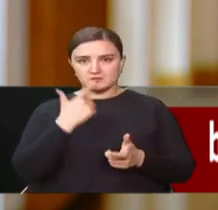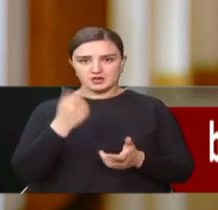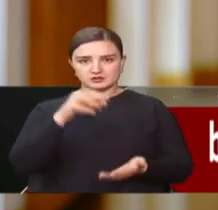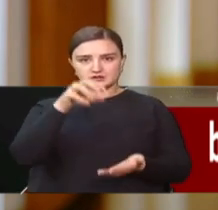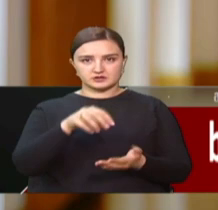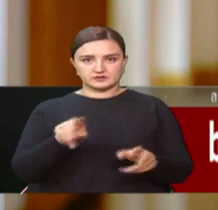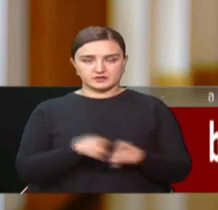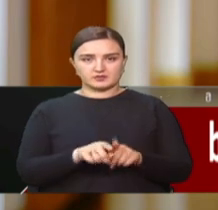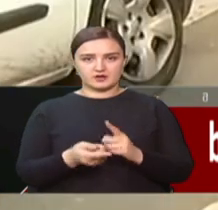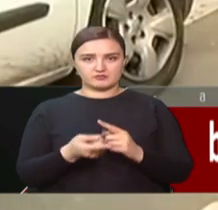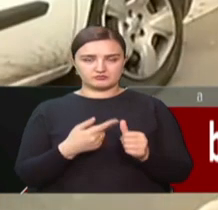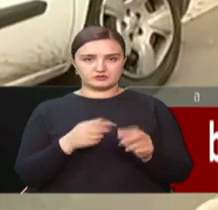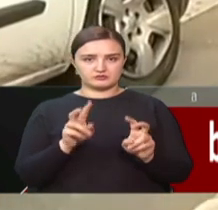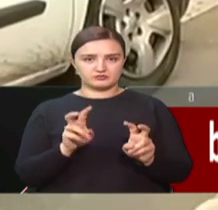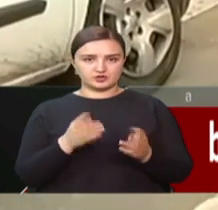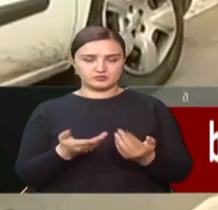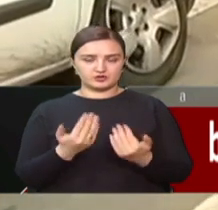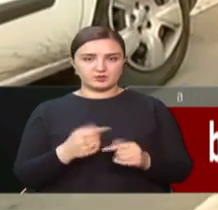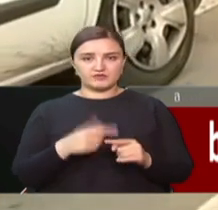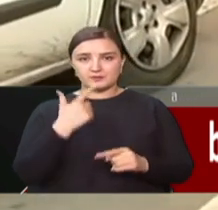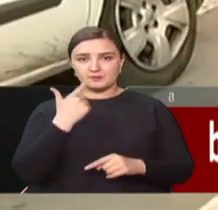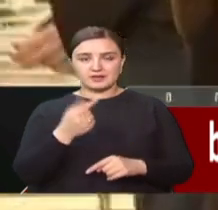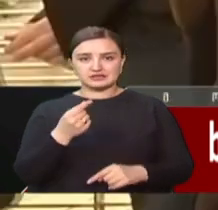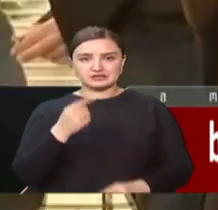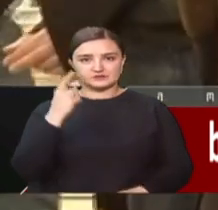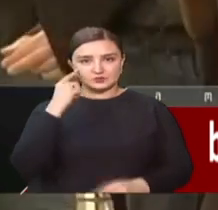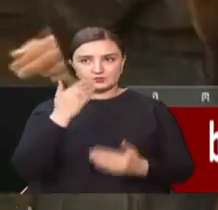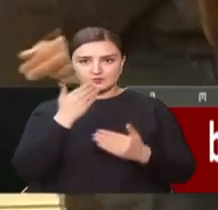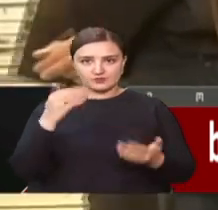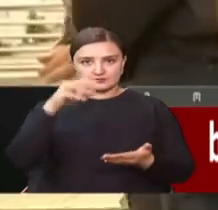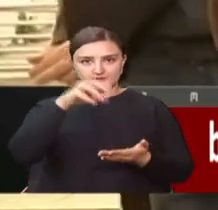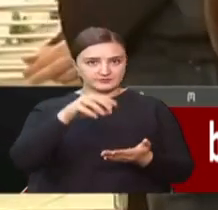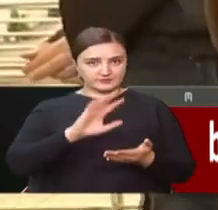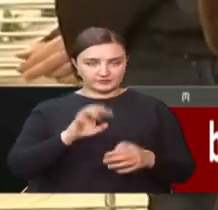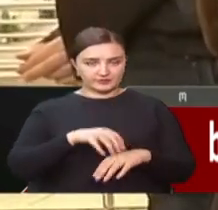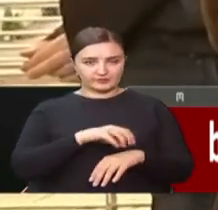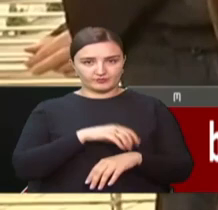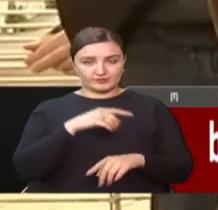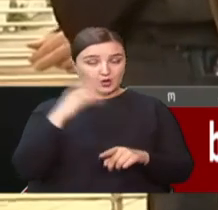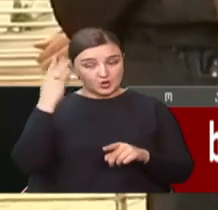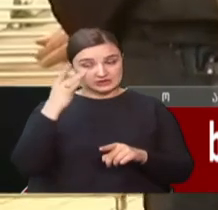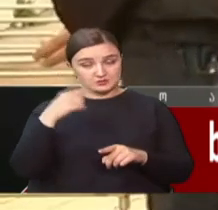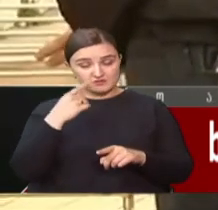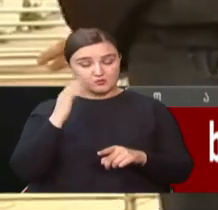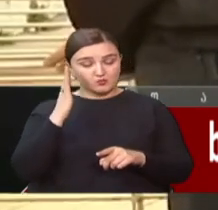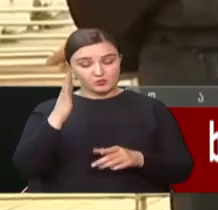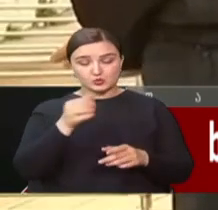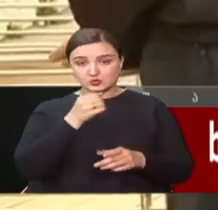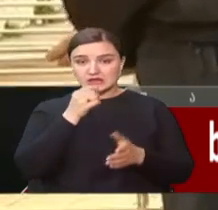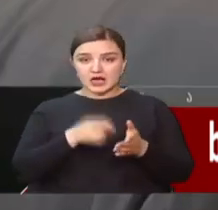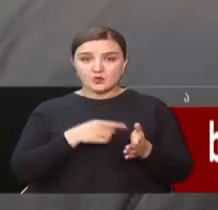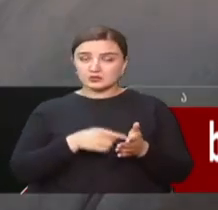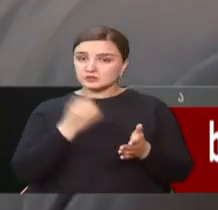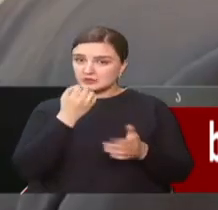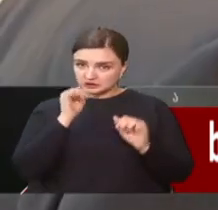იტყვიან ეგეთი გამოვიდა ბრჭყალებში. მარწყვი ბოლო არ ჰგონიათ მართველ გუნდში, სადაც ფიქრობენ, რომ სამომავლო ჟურნალისტური გამოძიების მასალები